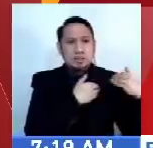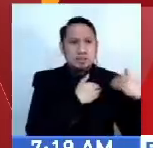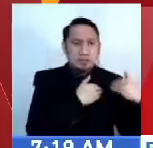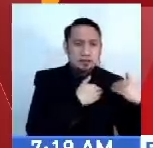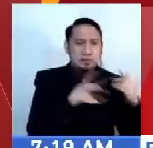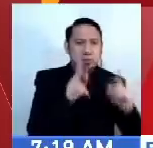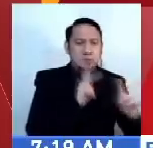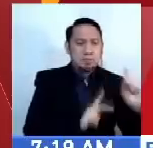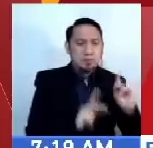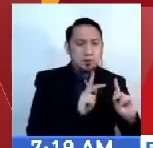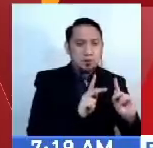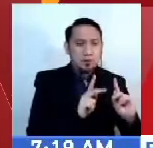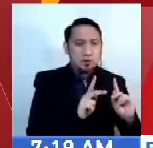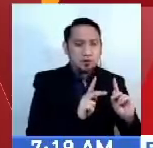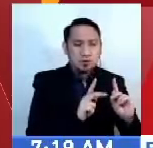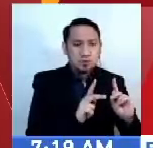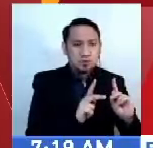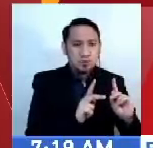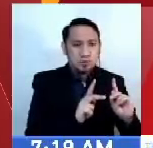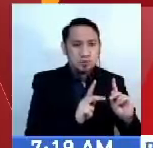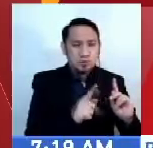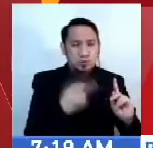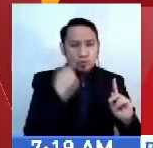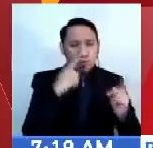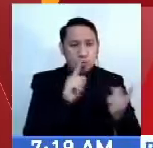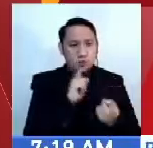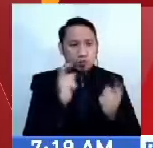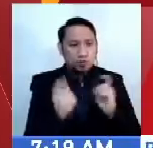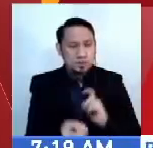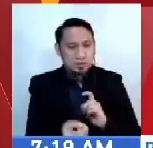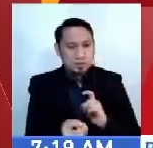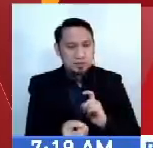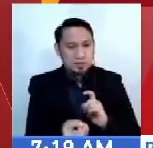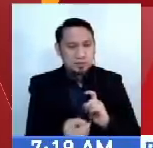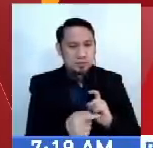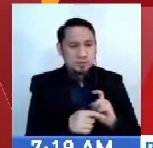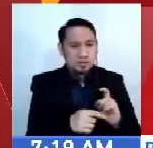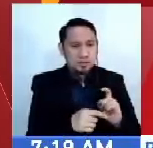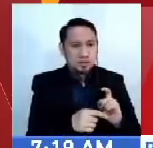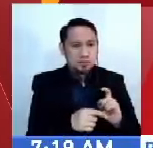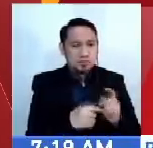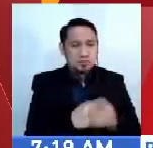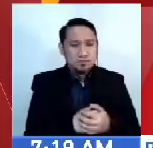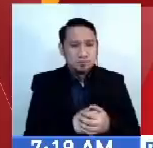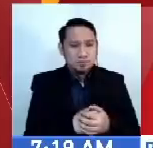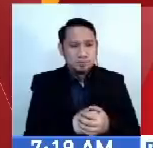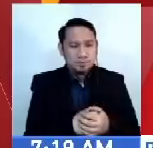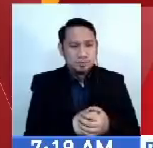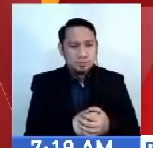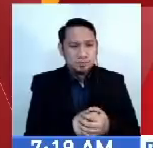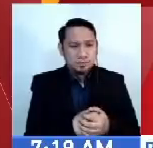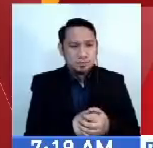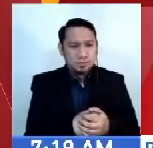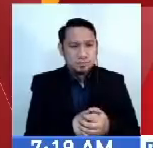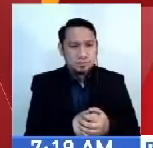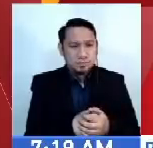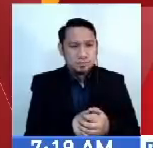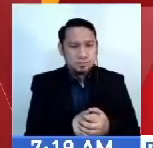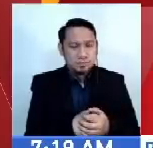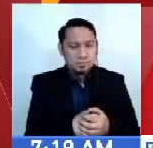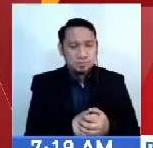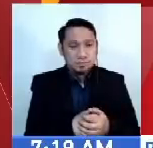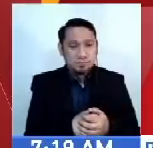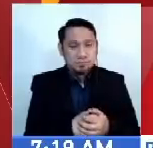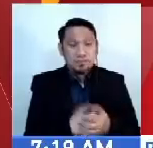consumers yung pagbabago o para magkaroon ng climate action. Bilang lead